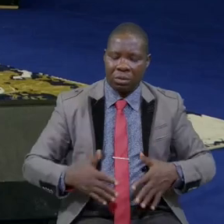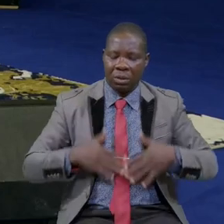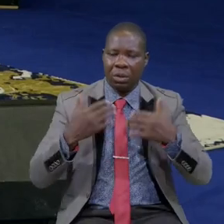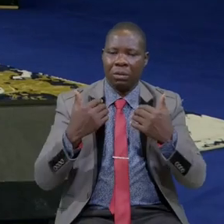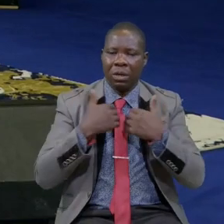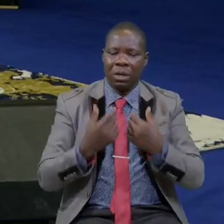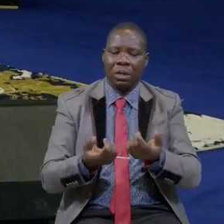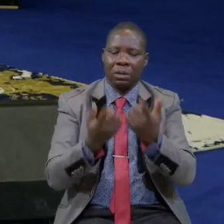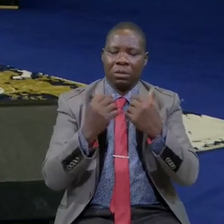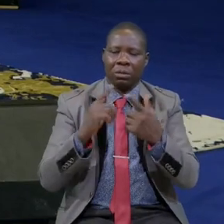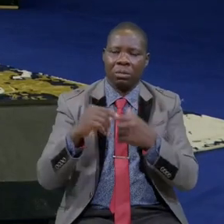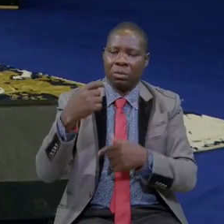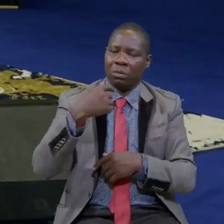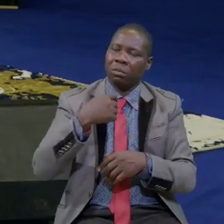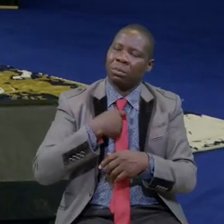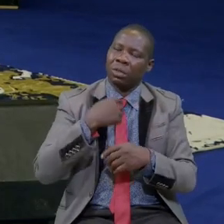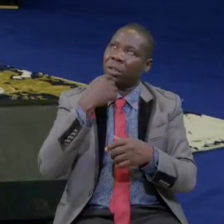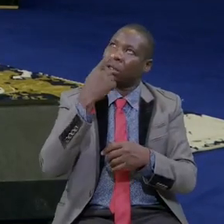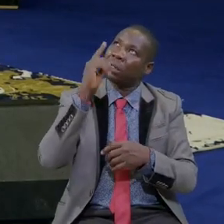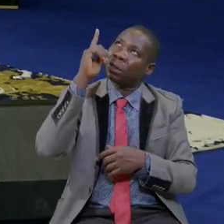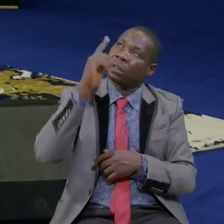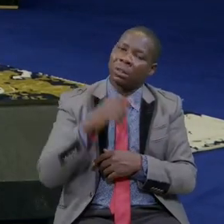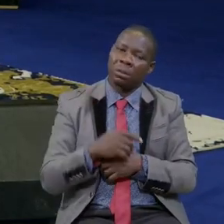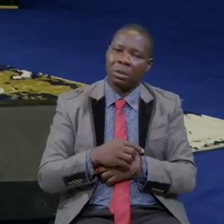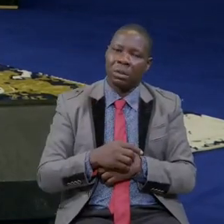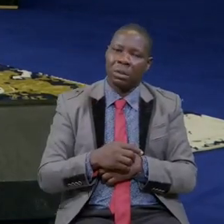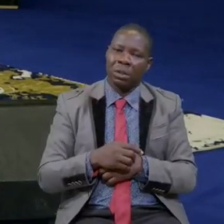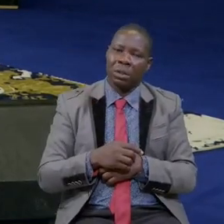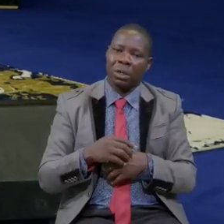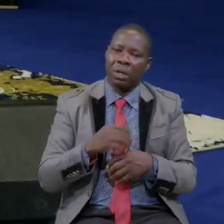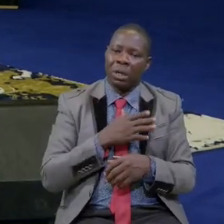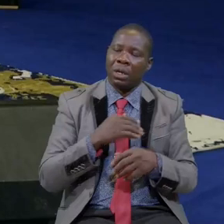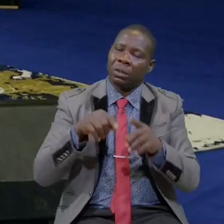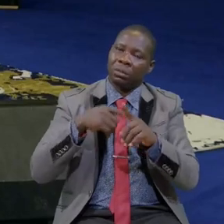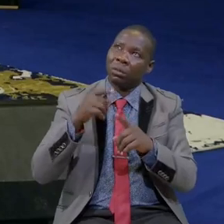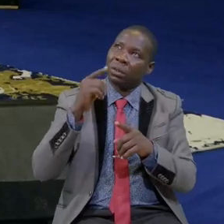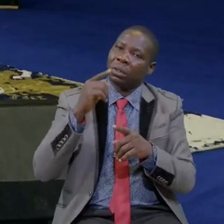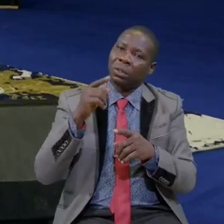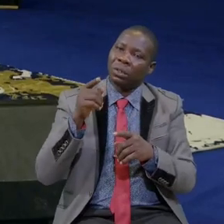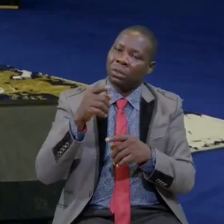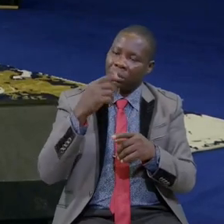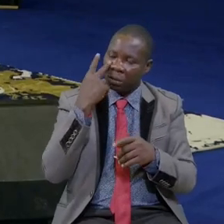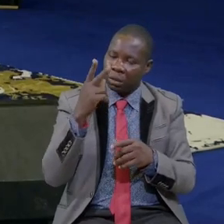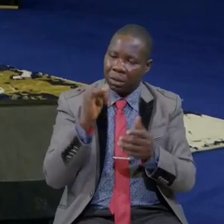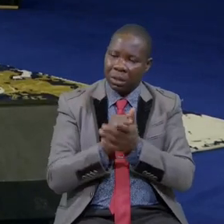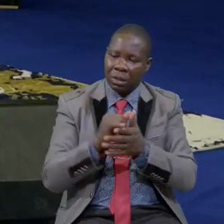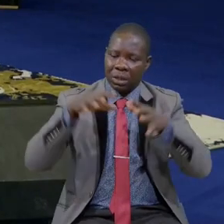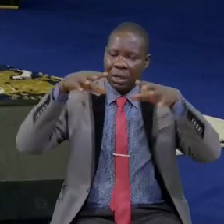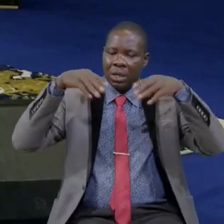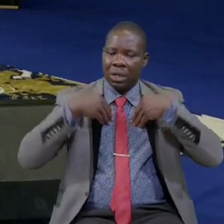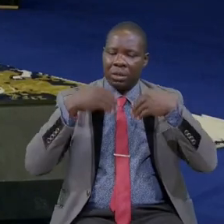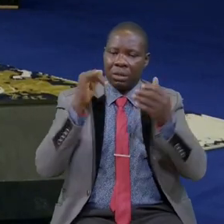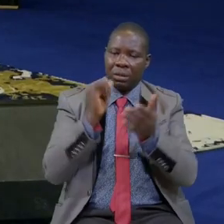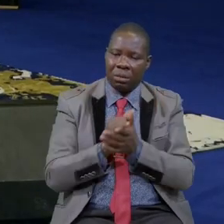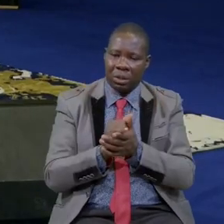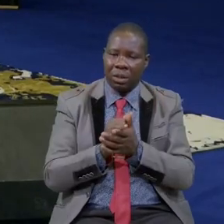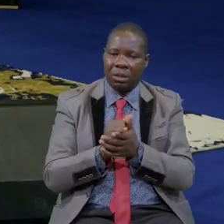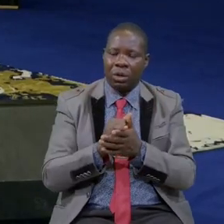m'est parvenue. Parle à Dieu. Et si tu le dis, accepte cela, attache-toi à